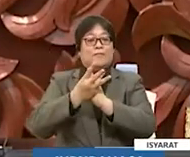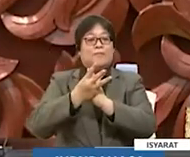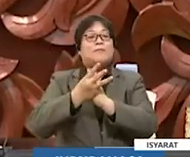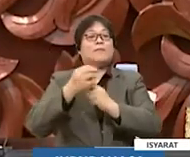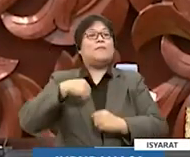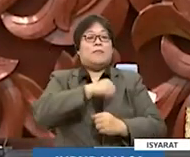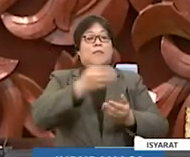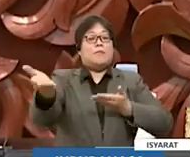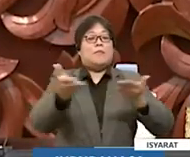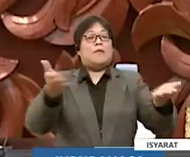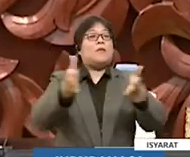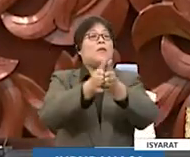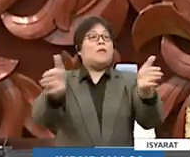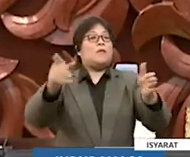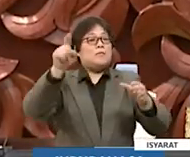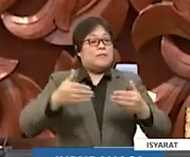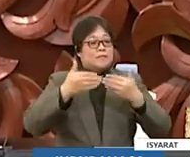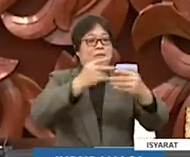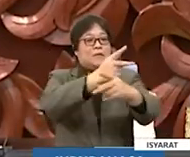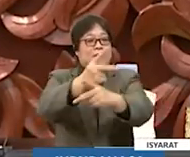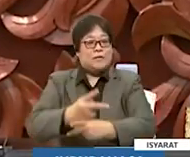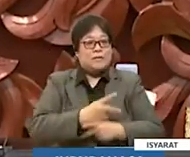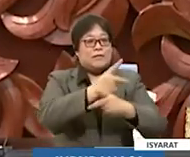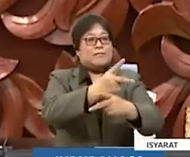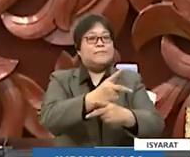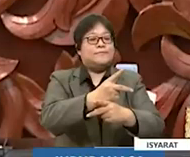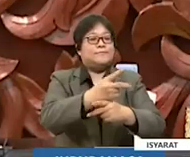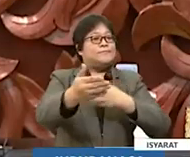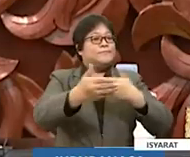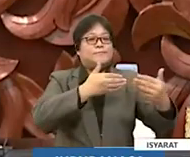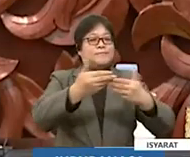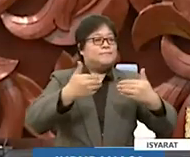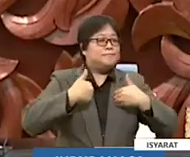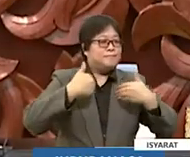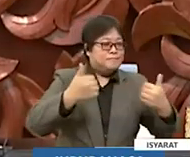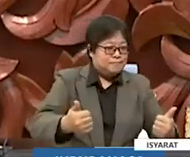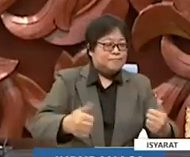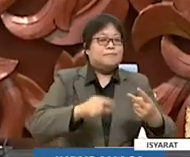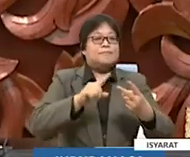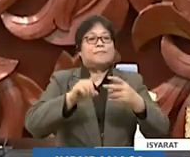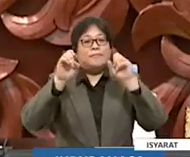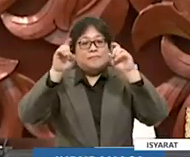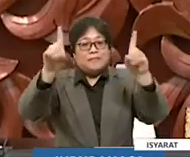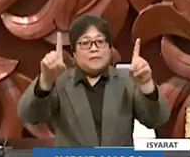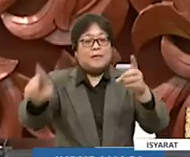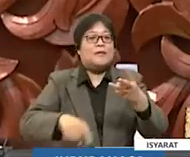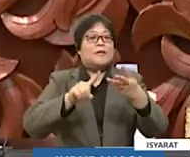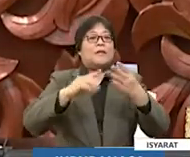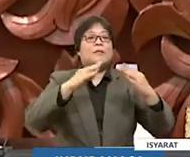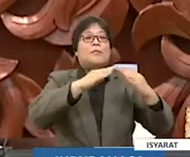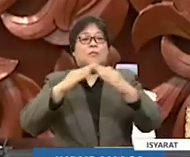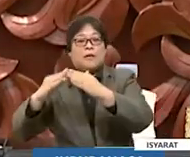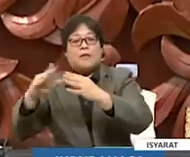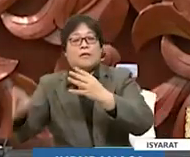perkhidmatan awam juga hendaklah terus dibela baik daripada segi kesihatan, pendidikan,